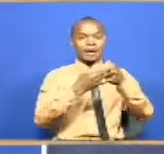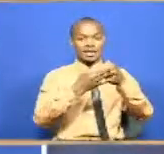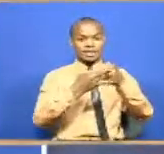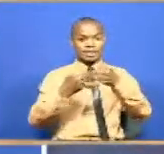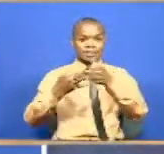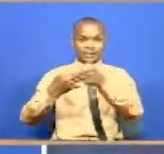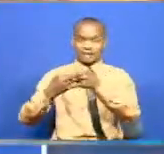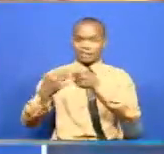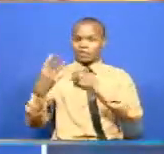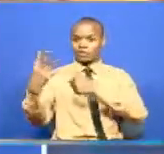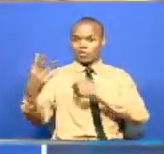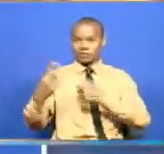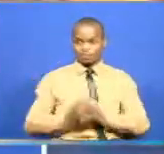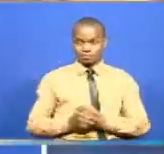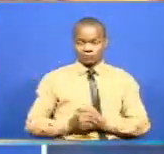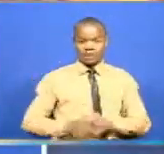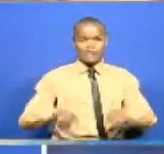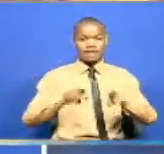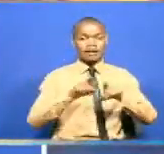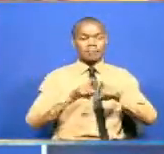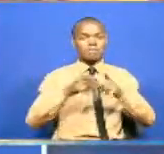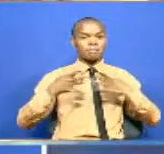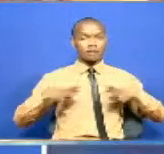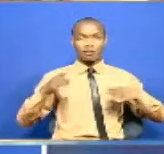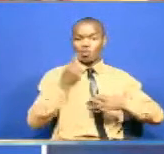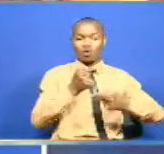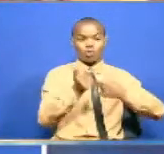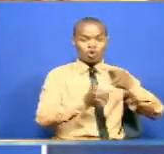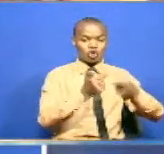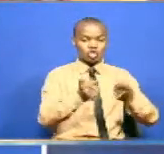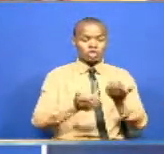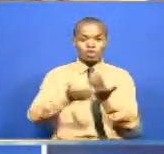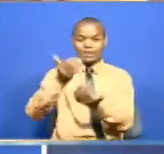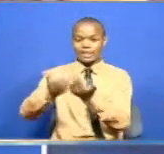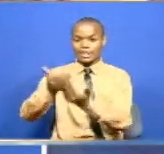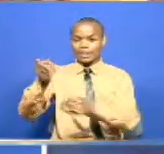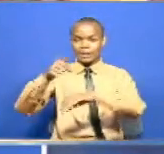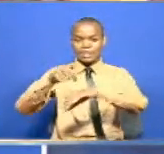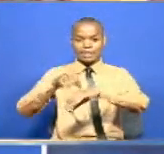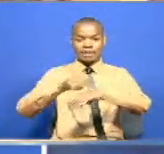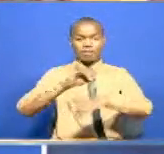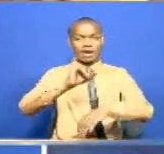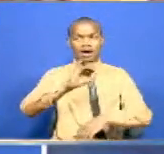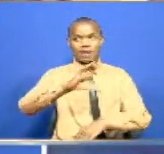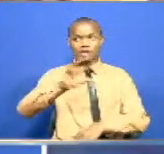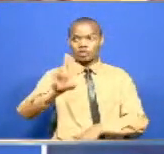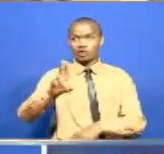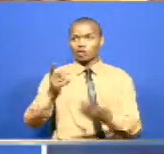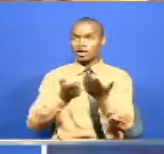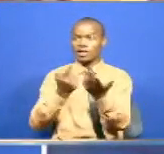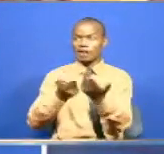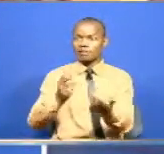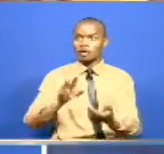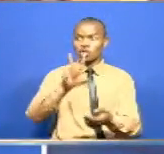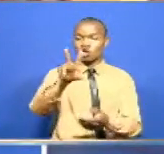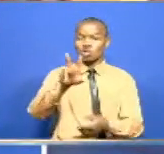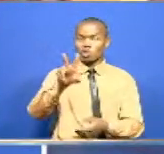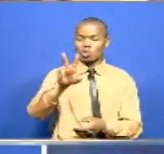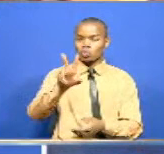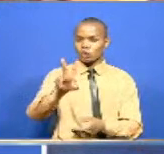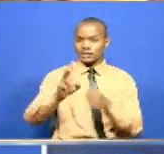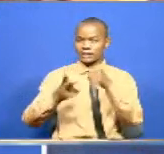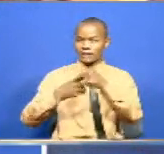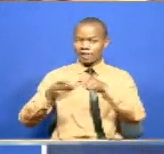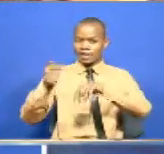884. Idadi ya wagonjwa wanaoendelea kupokea matibabu kwenye vyumba vya wagonjwa mahututi sasa imefika 47,